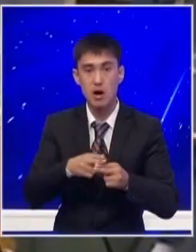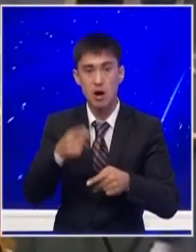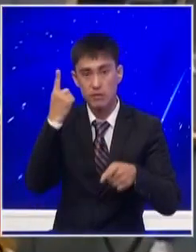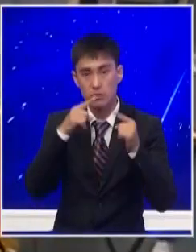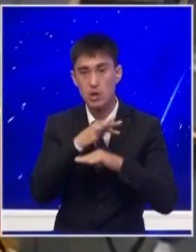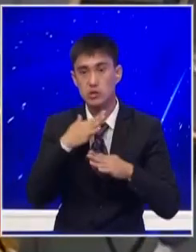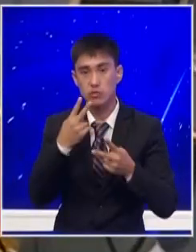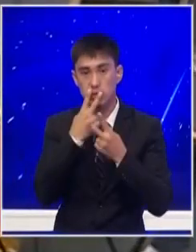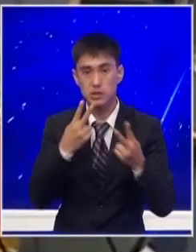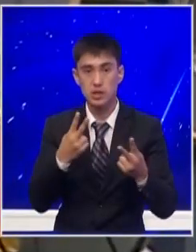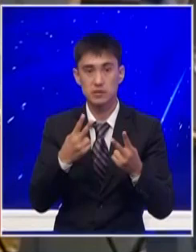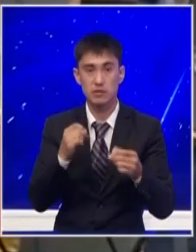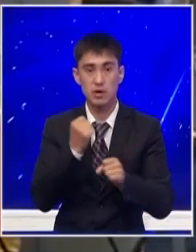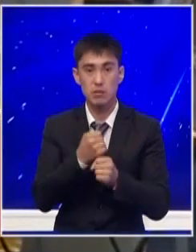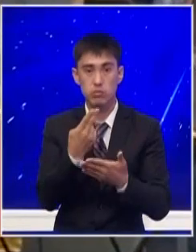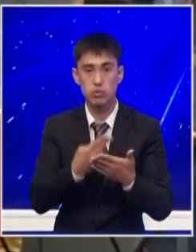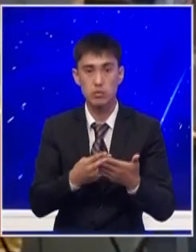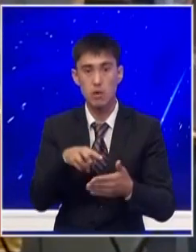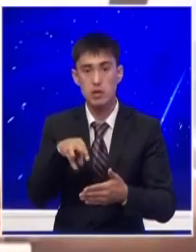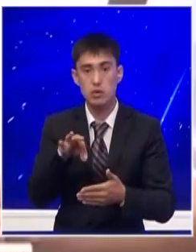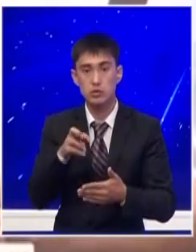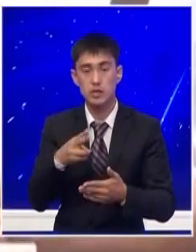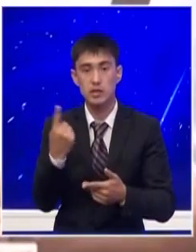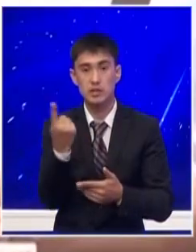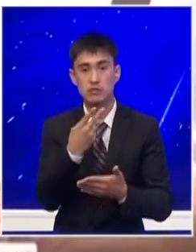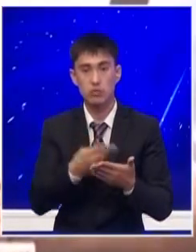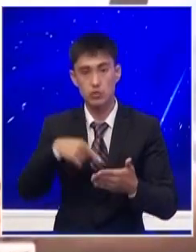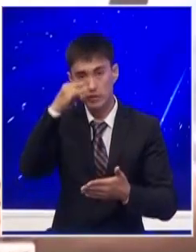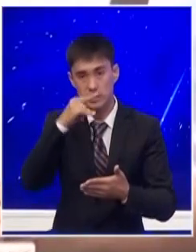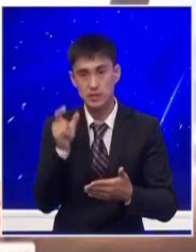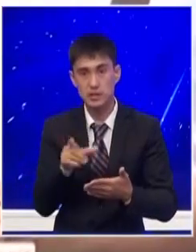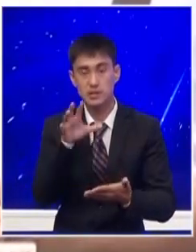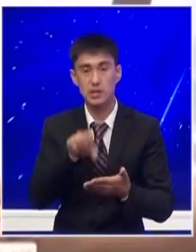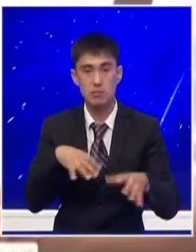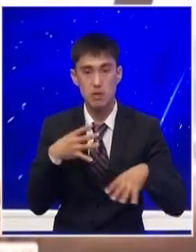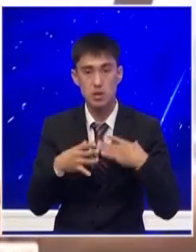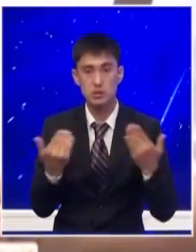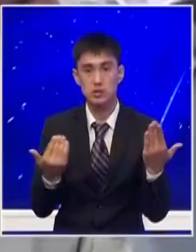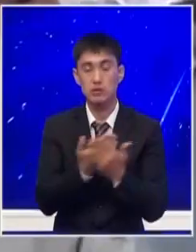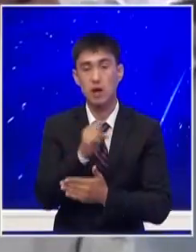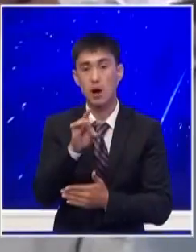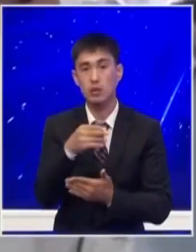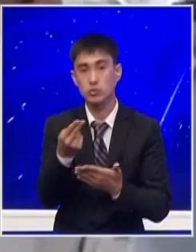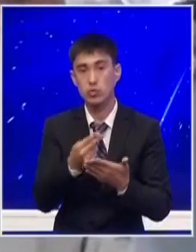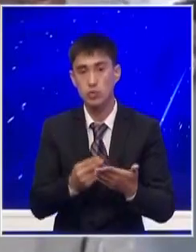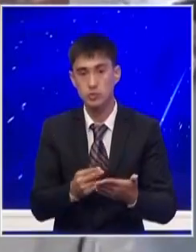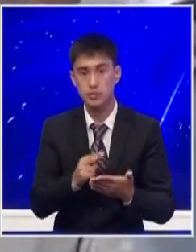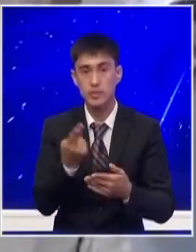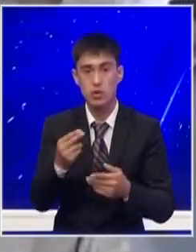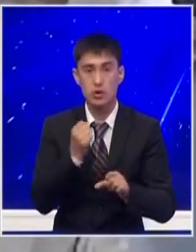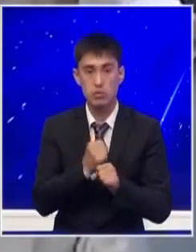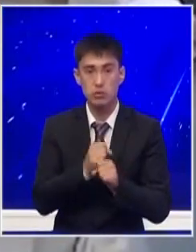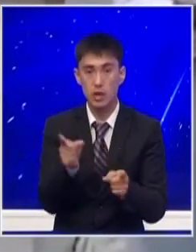большинства представленных работ – Мадина Кусаин. Единственный художник в Казахстане, занимающийся современной арабской рукописью. Ее